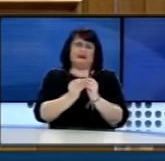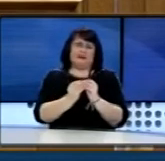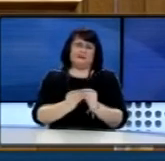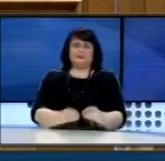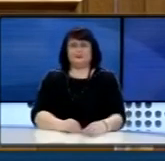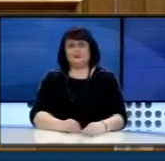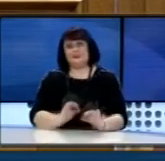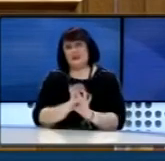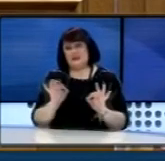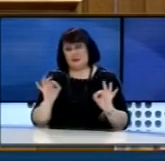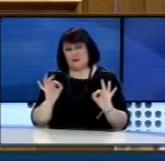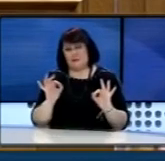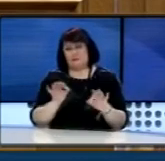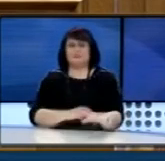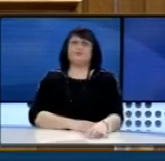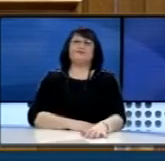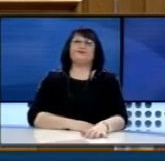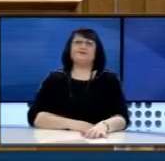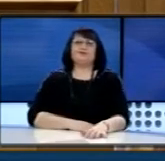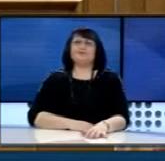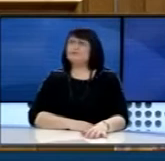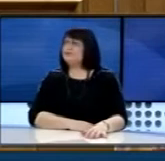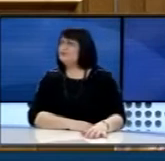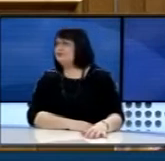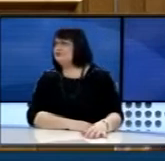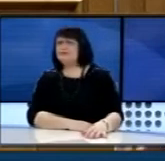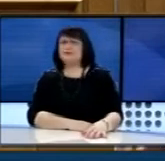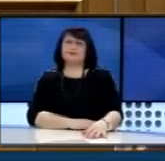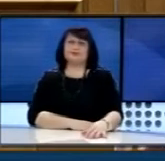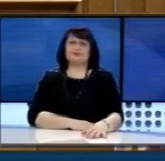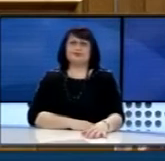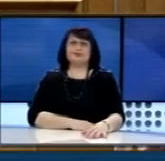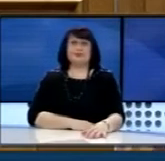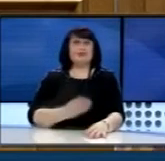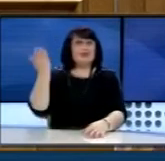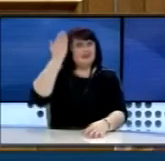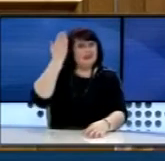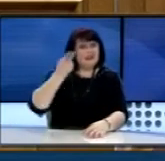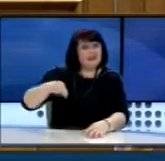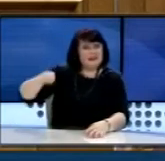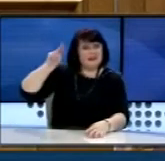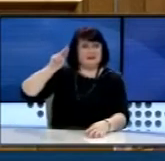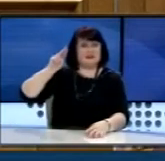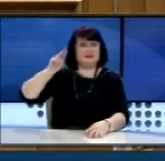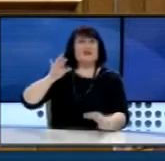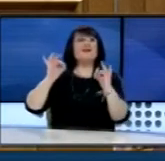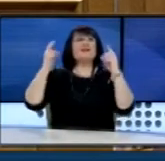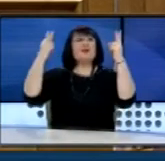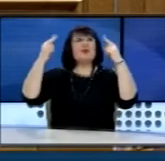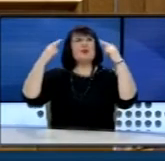Δεν χωρεί καμία αμφιβολία για την ακριβότερη τιμή προμήθειας φυσικού αερίου στην περιοχή